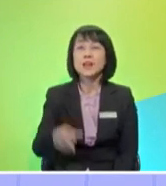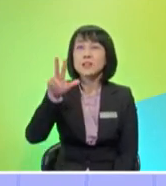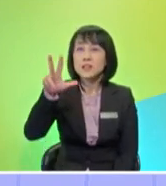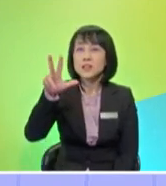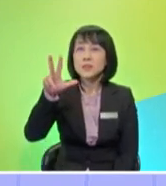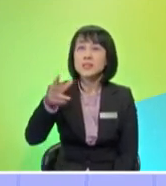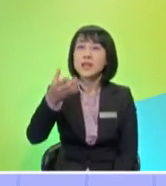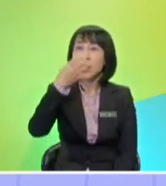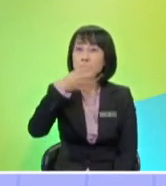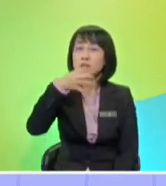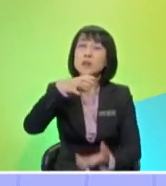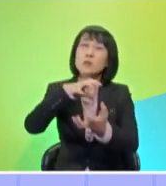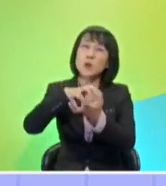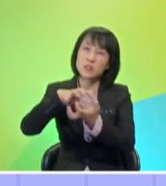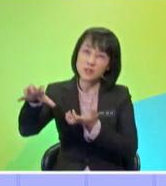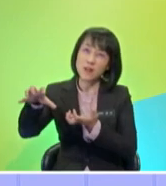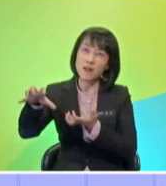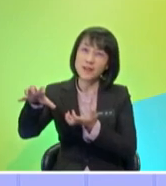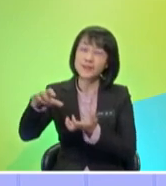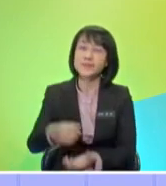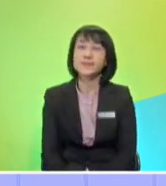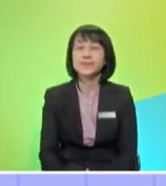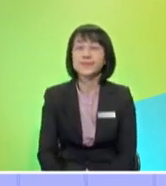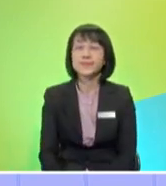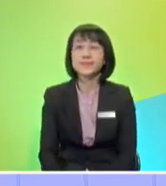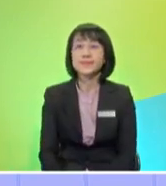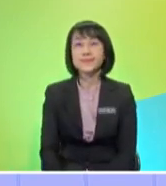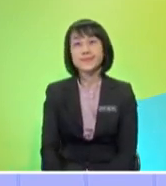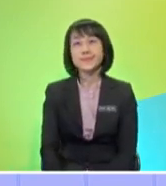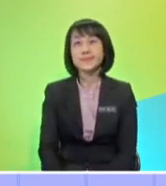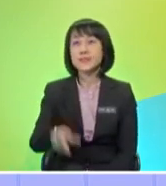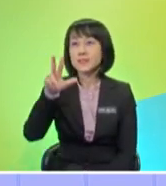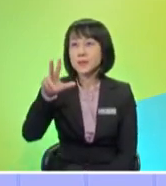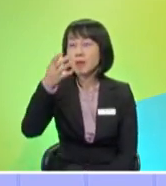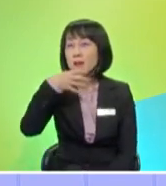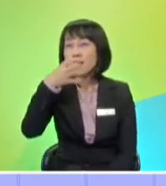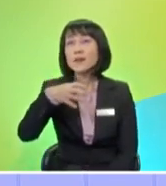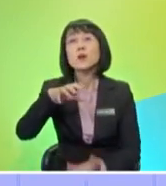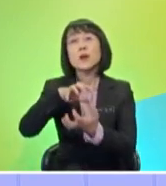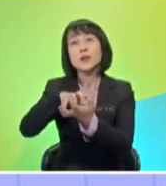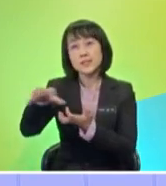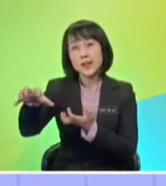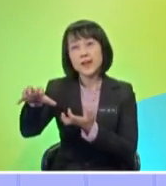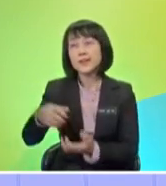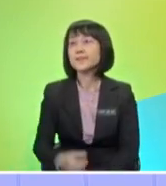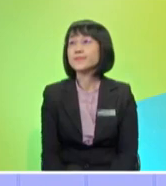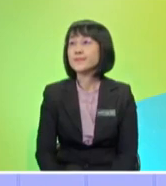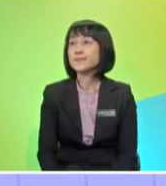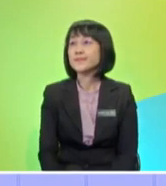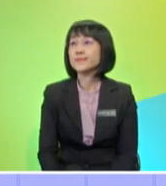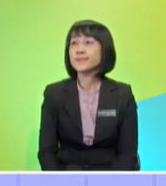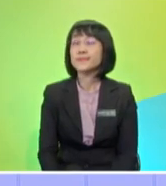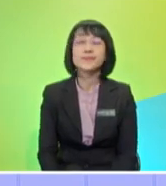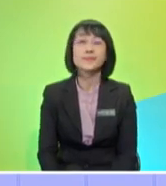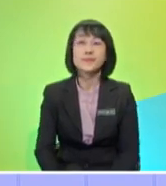rosak, maksudnya busuk. Okey, didapati 3 biji daripada apple ini telah rosak. Okey, cikgu nak